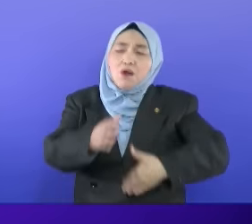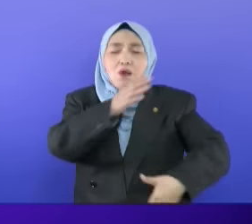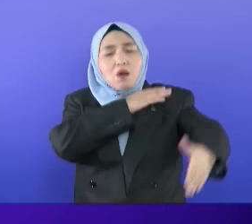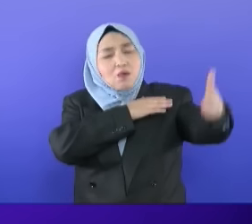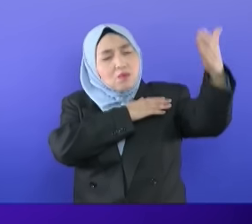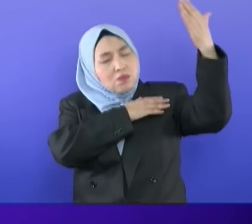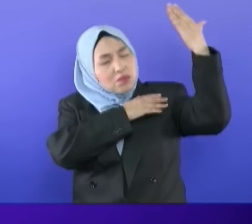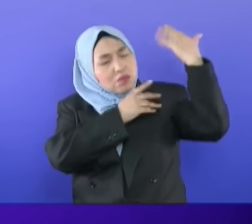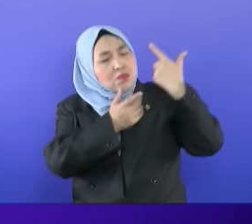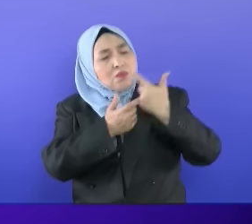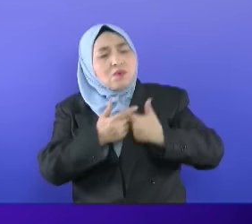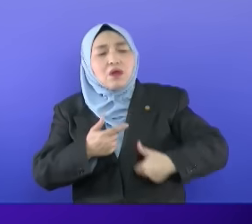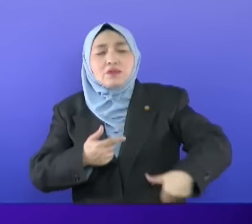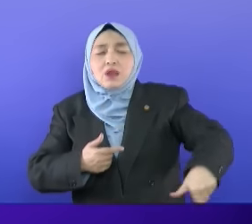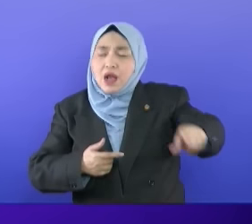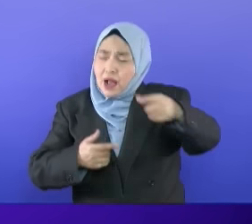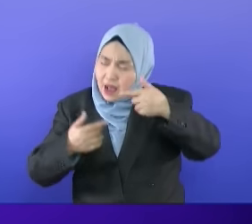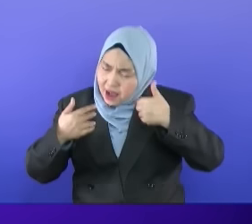in